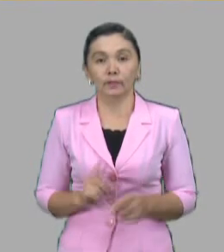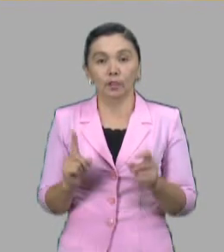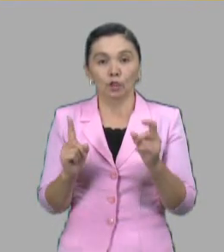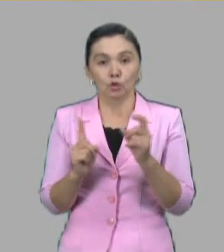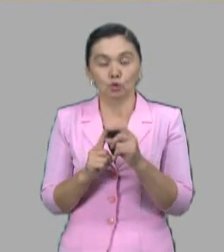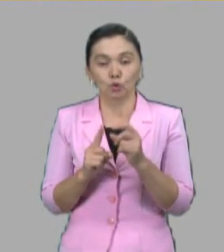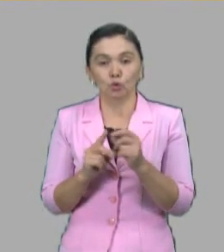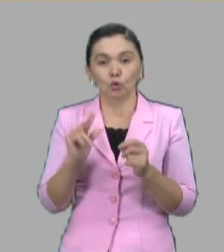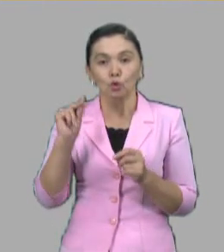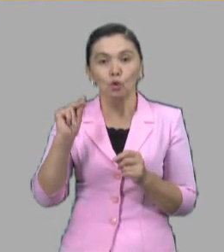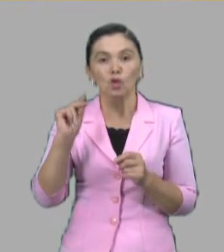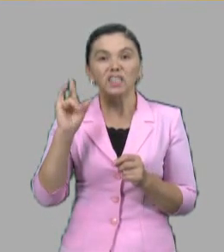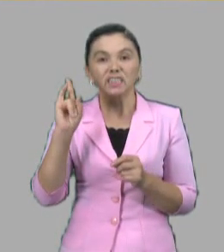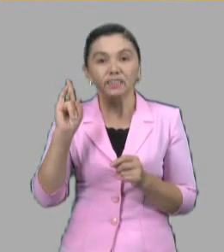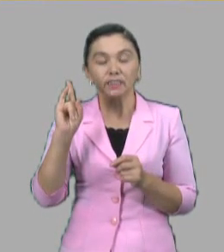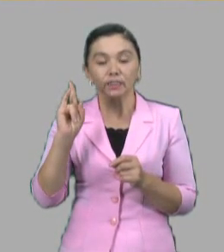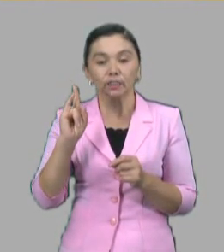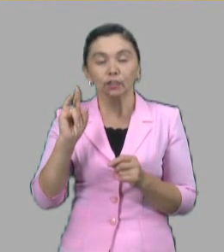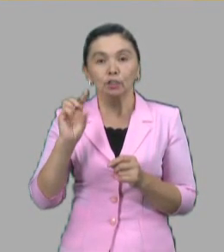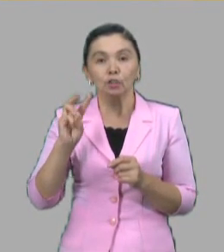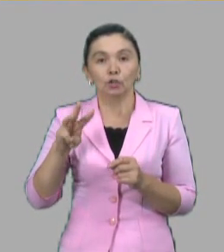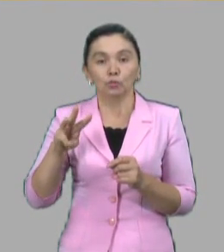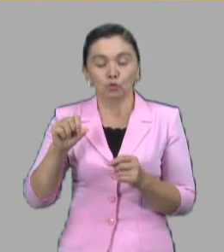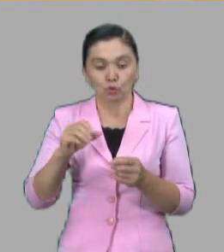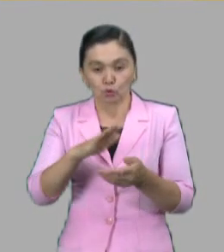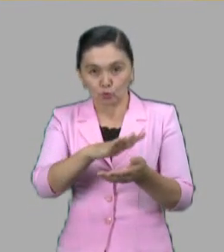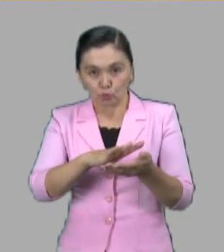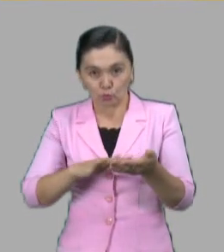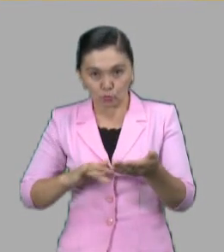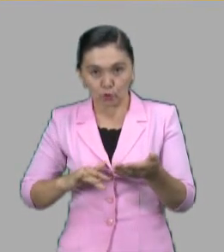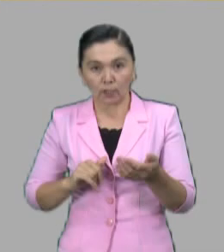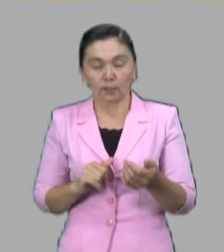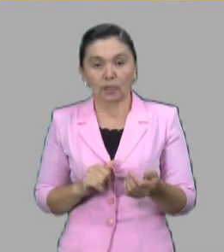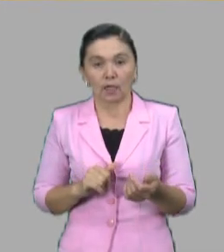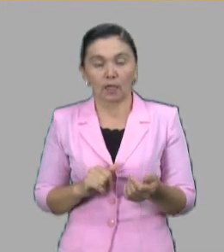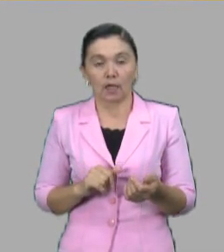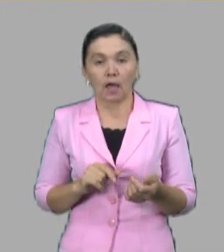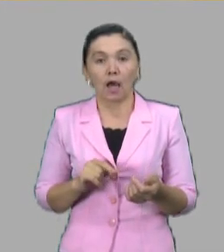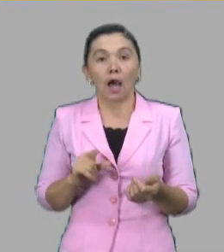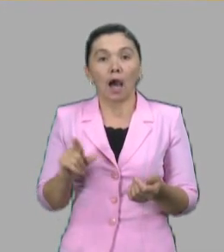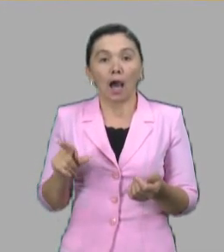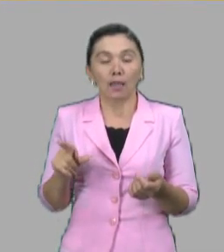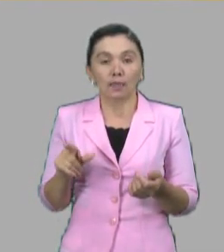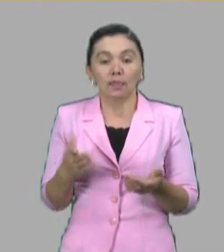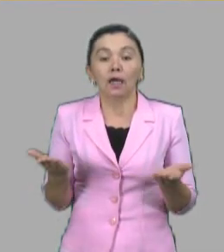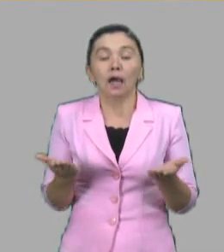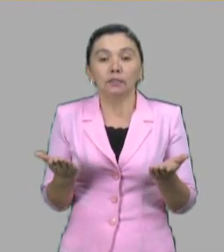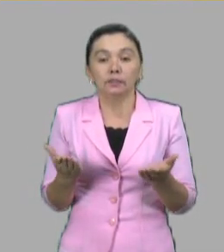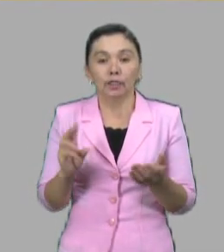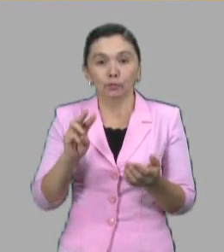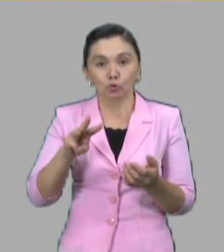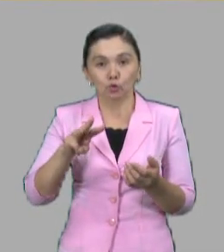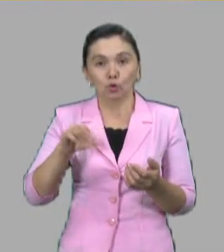Сөздөргө ч мүчөсүн улагыла. Ал кандай мүчө?